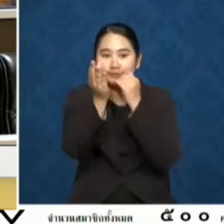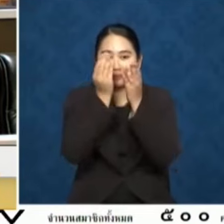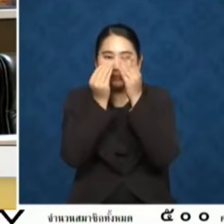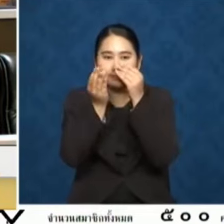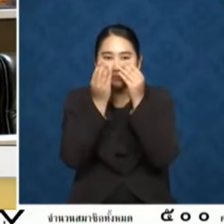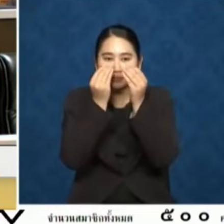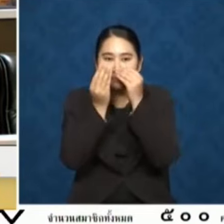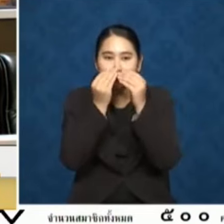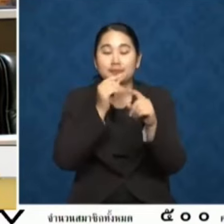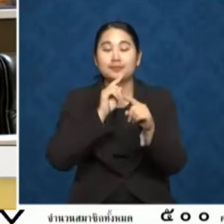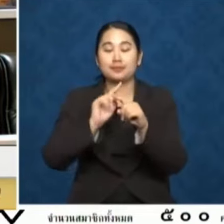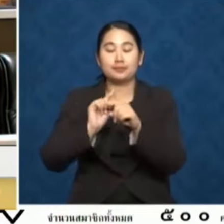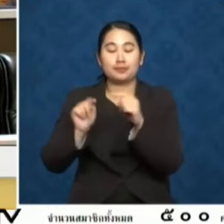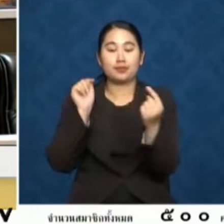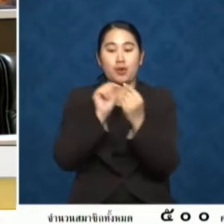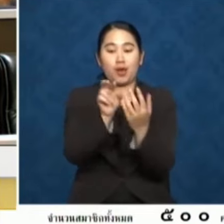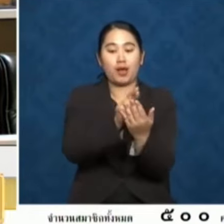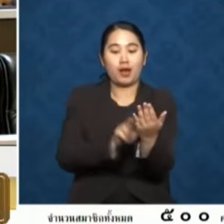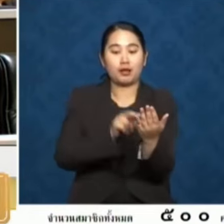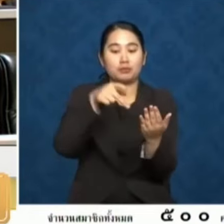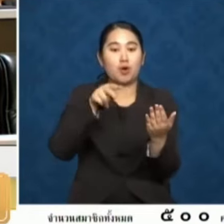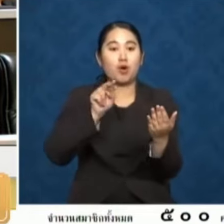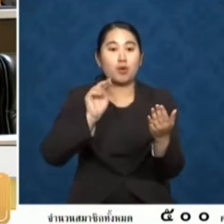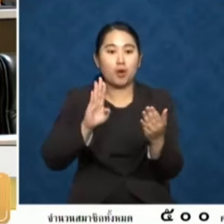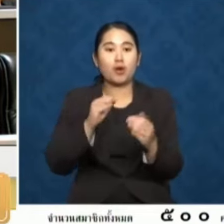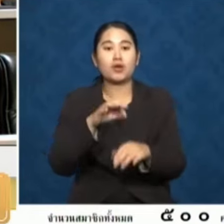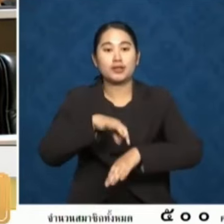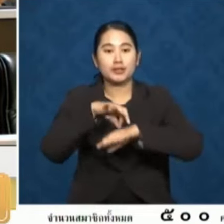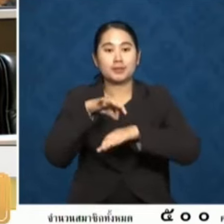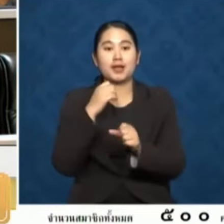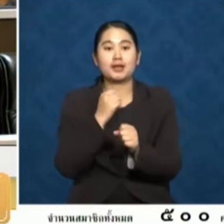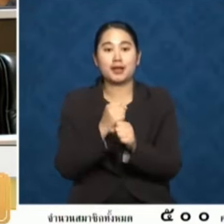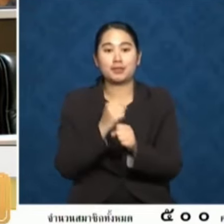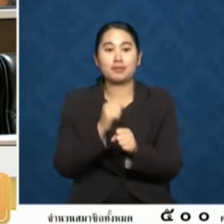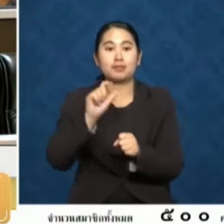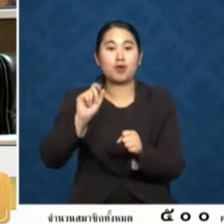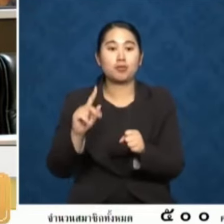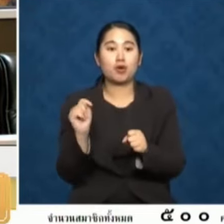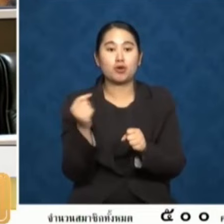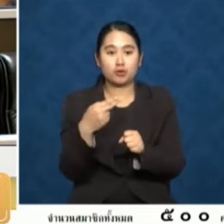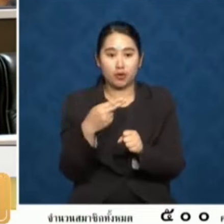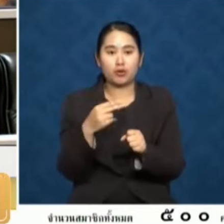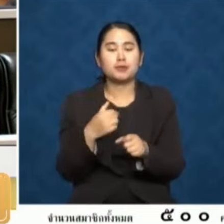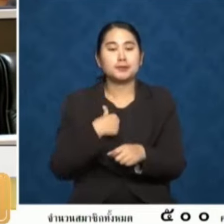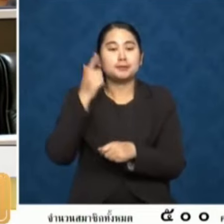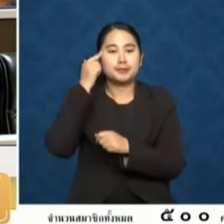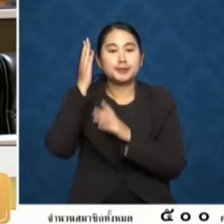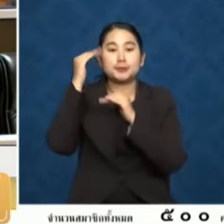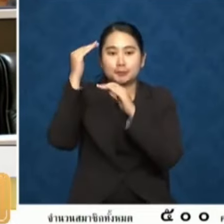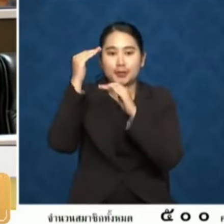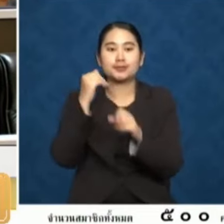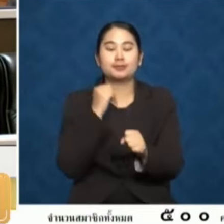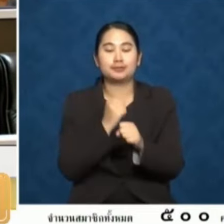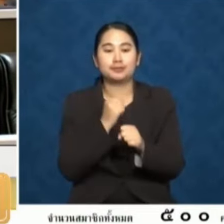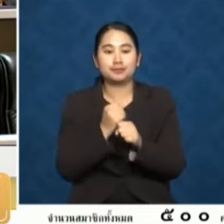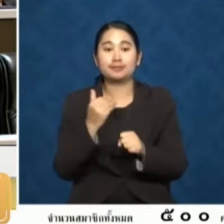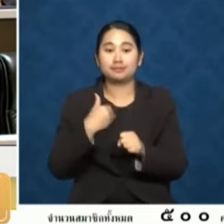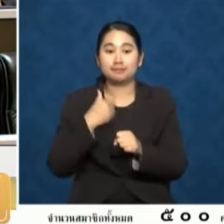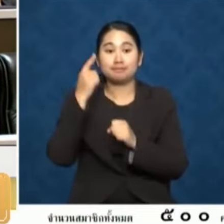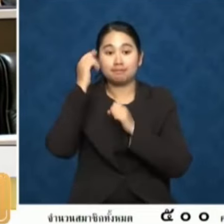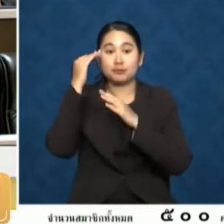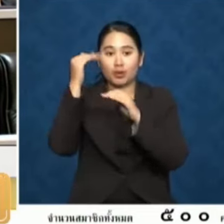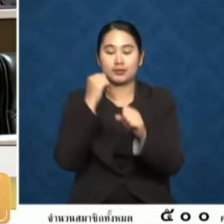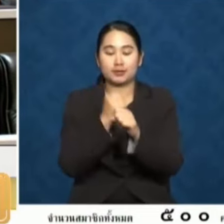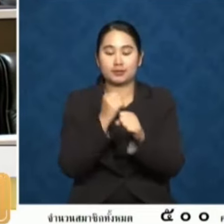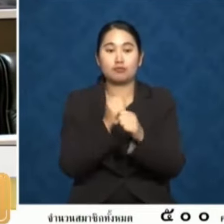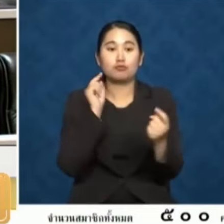ล้วก็ได้ฟังร่างพรบ.ระเบียบงานบุคคลในร่างนี้นะครับเขามีความหวังครับเขามีความหวังในเ